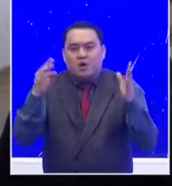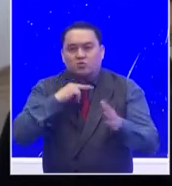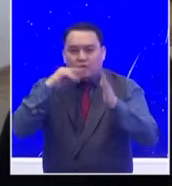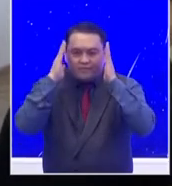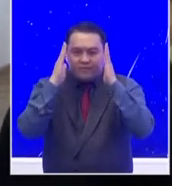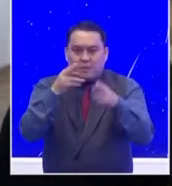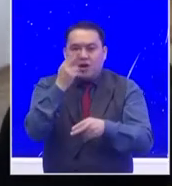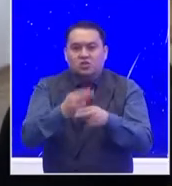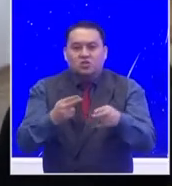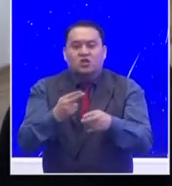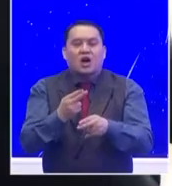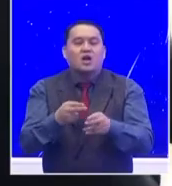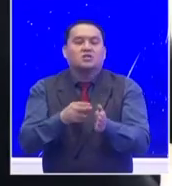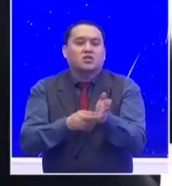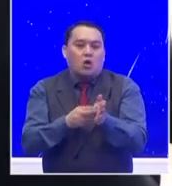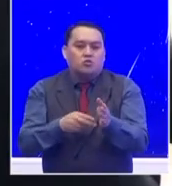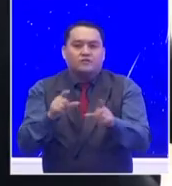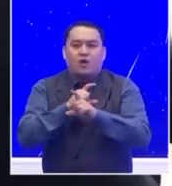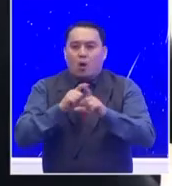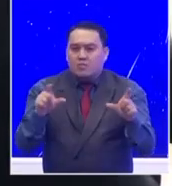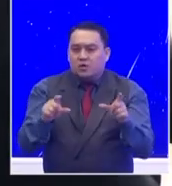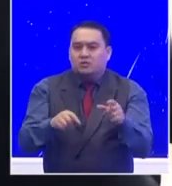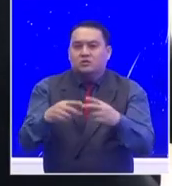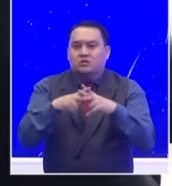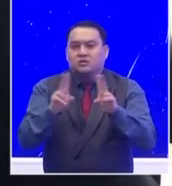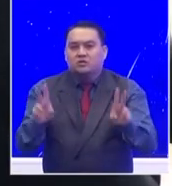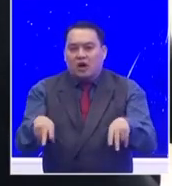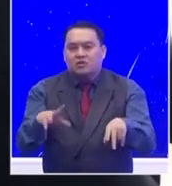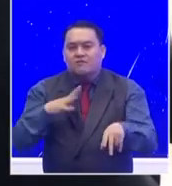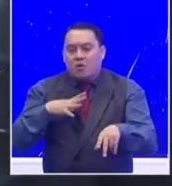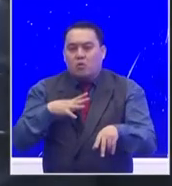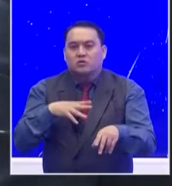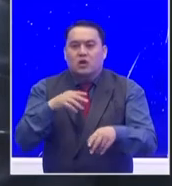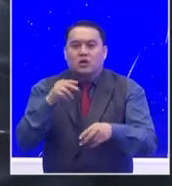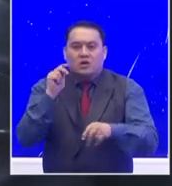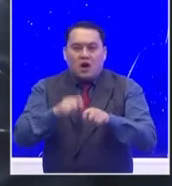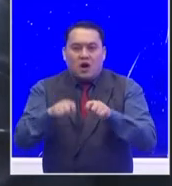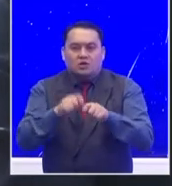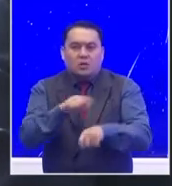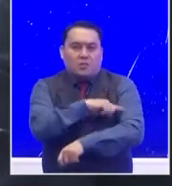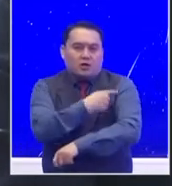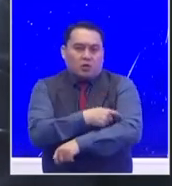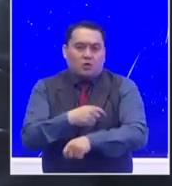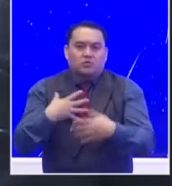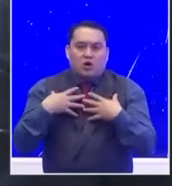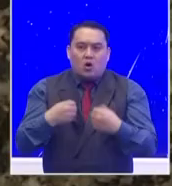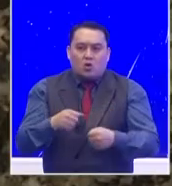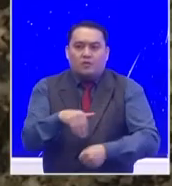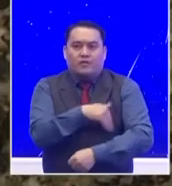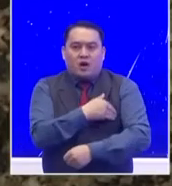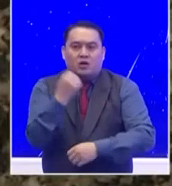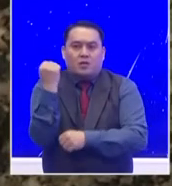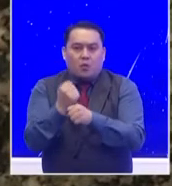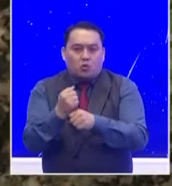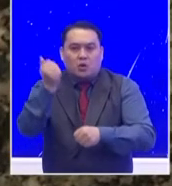и к железнодорожным объектам. Как рассказал начальник станции Алтынколь, в целях профилактики ежедневно медики проверяют здоровье работников.